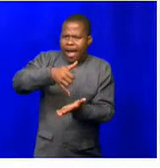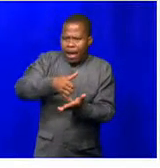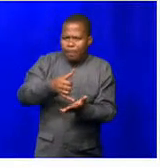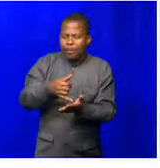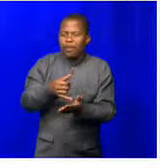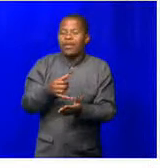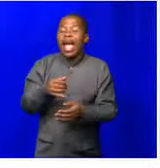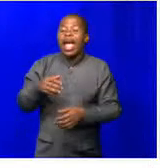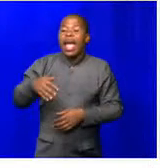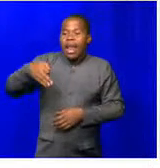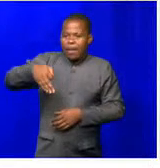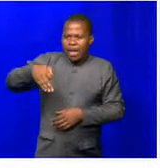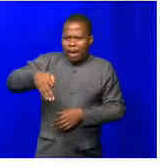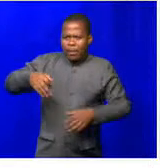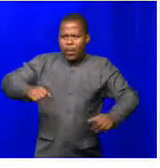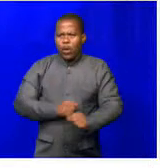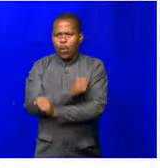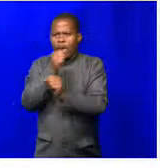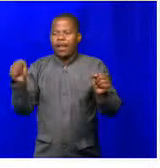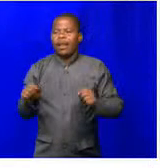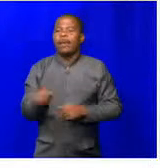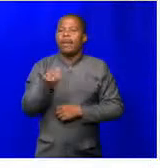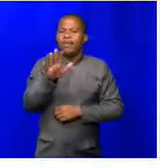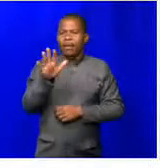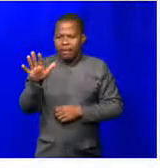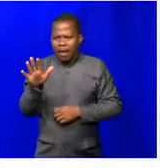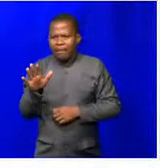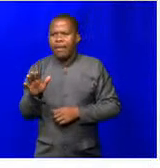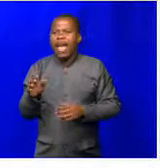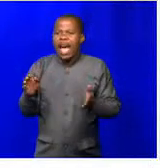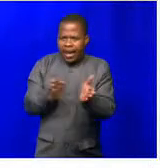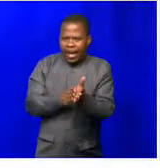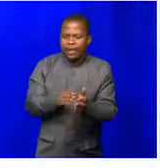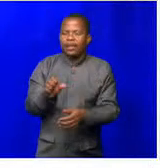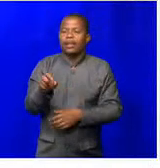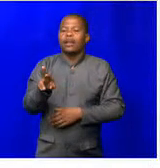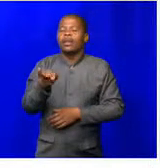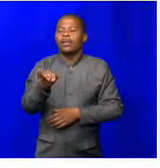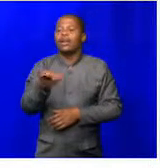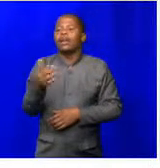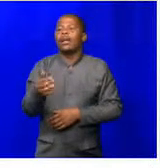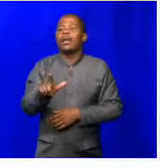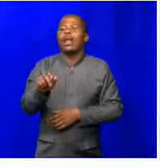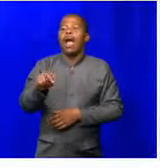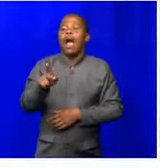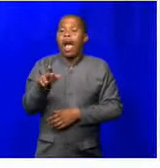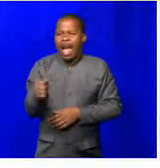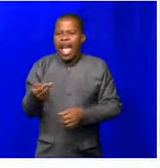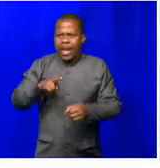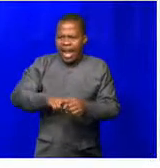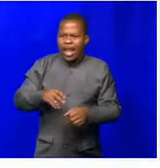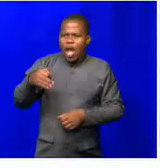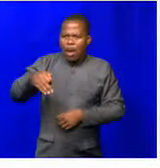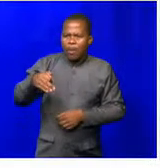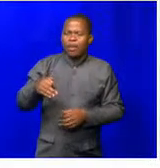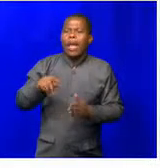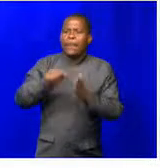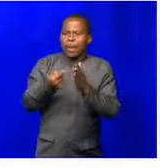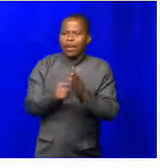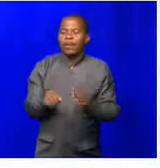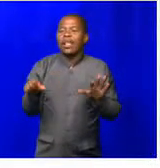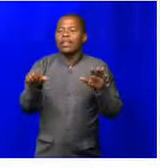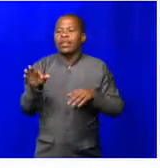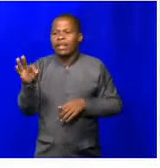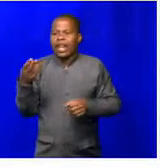naliphumelela kuSri Lanka ngamaruns lang-55. INamibia kulo mdlalo ithole ama-runs lang-163 kanzi bekuphume